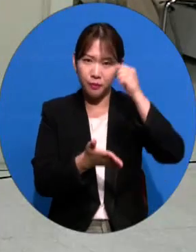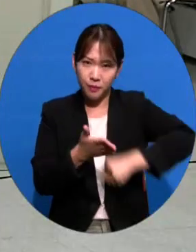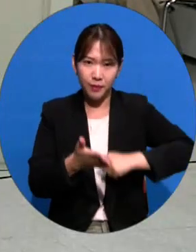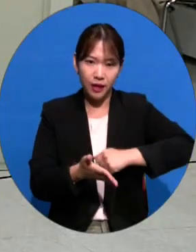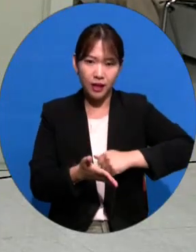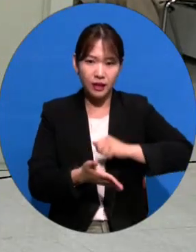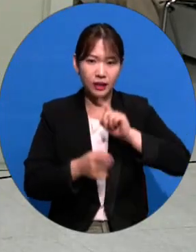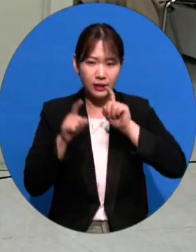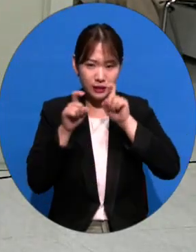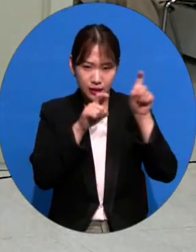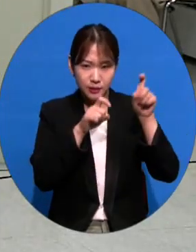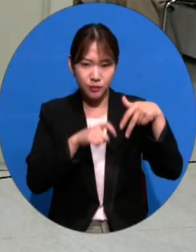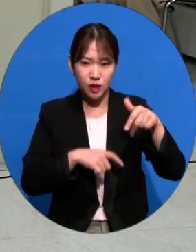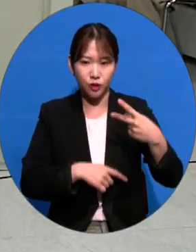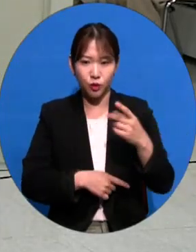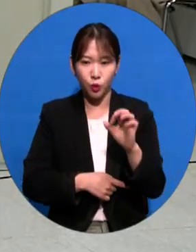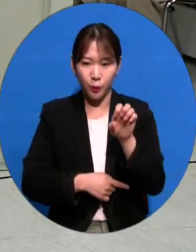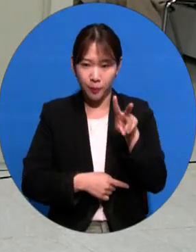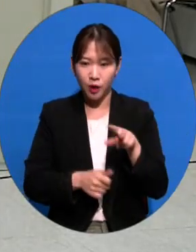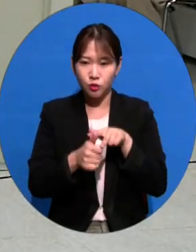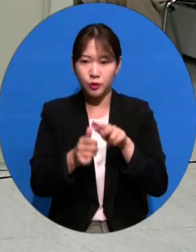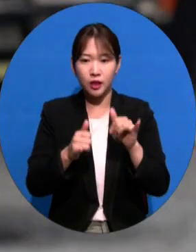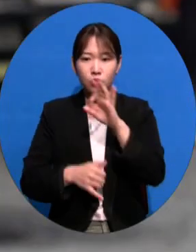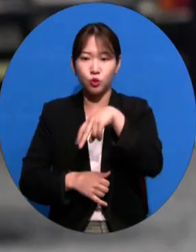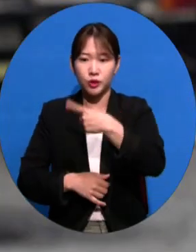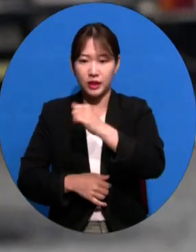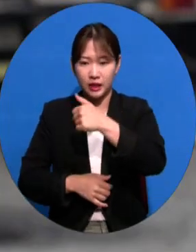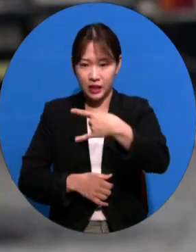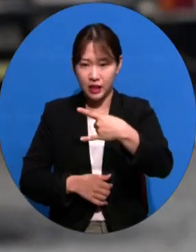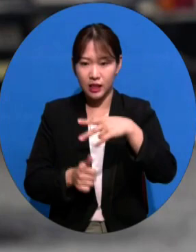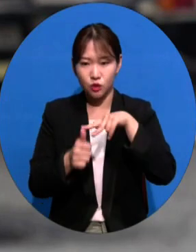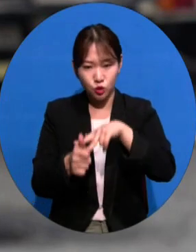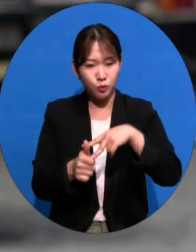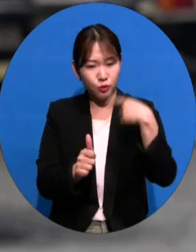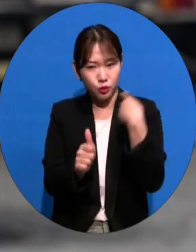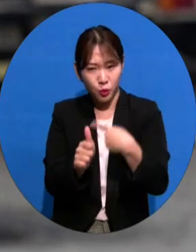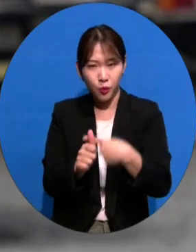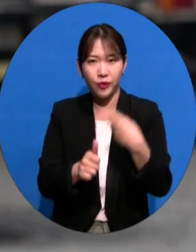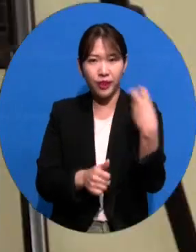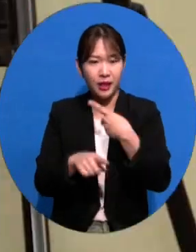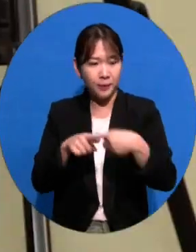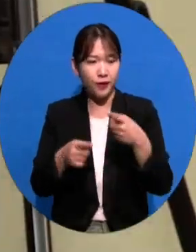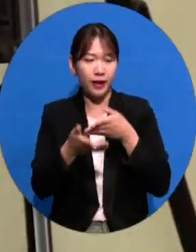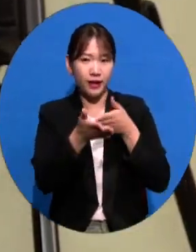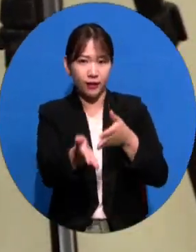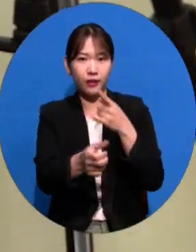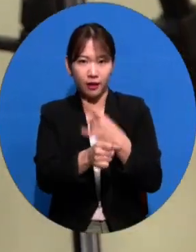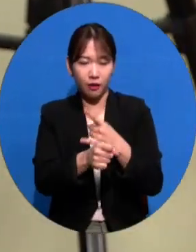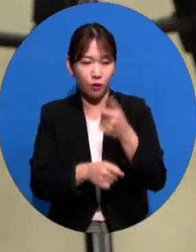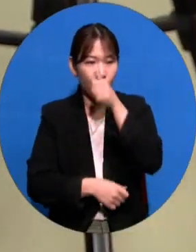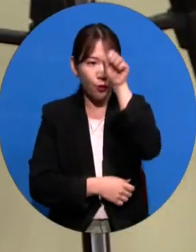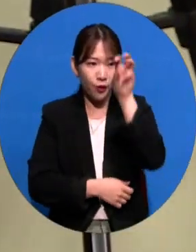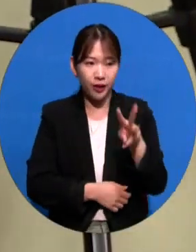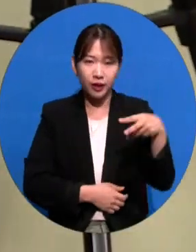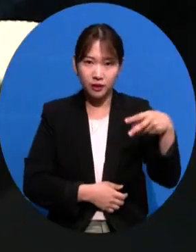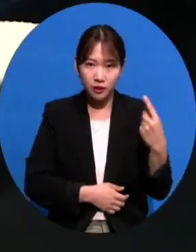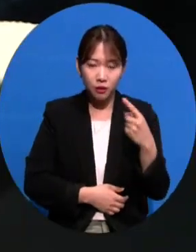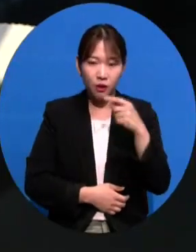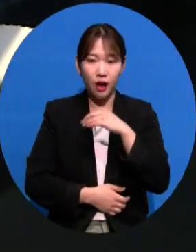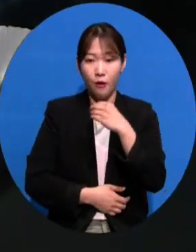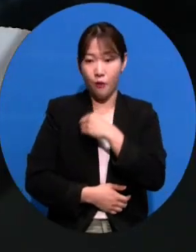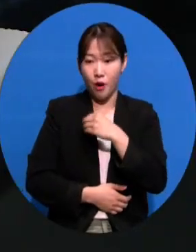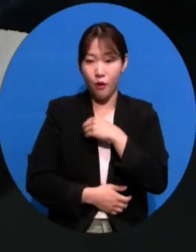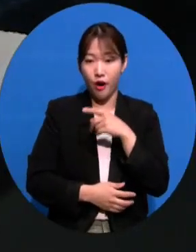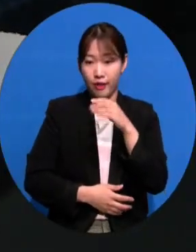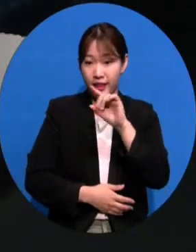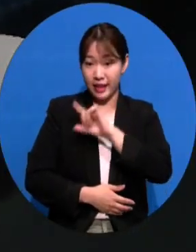있다며 전동평 예비 후보가 우승희 예비 후보를 비판하며 재심을 신청했고 광양에서도 권리당원